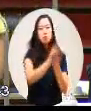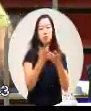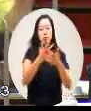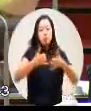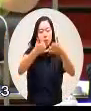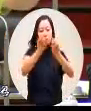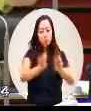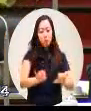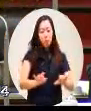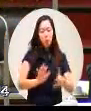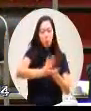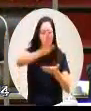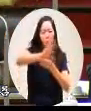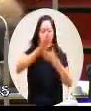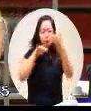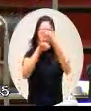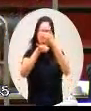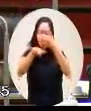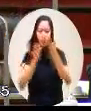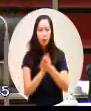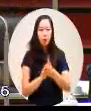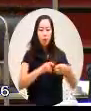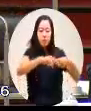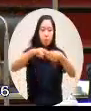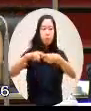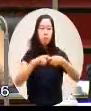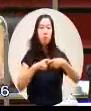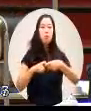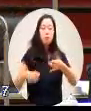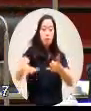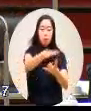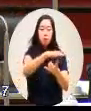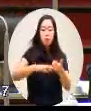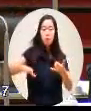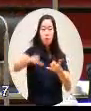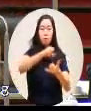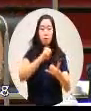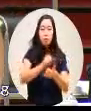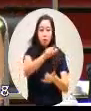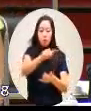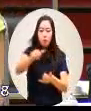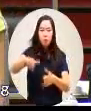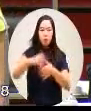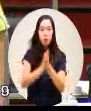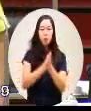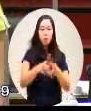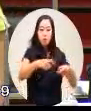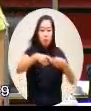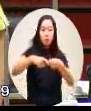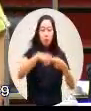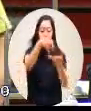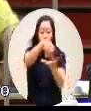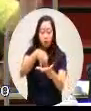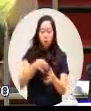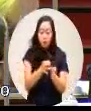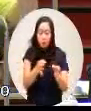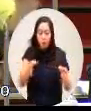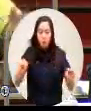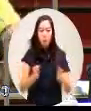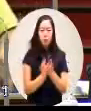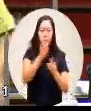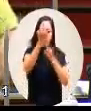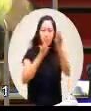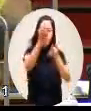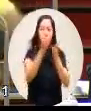批，串联全国的教师，串联全国教师联署谴责，佮甚至去三民